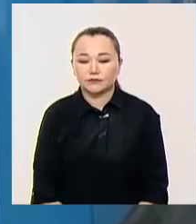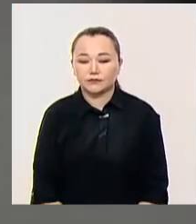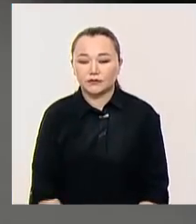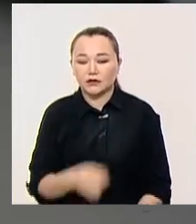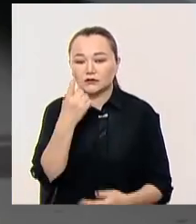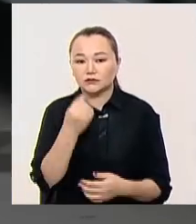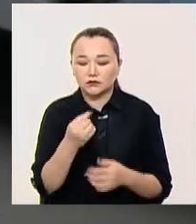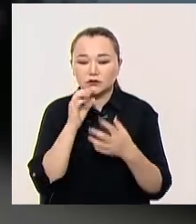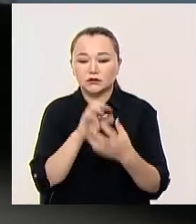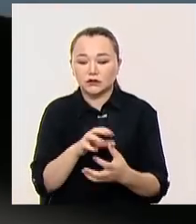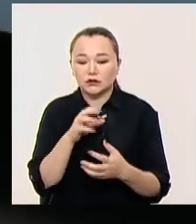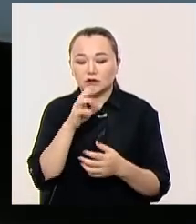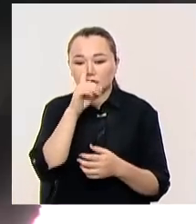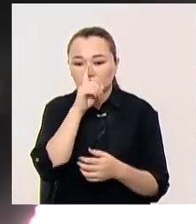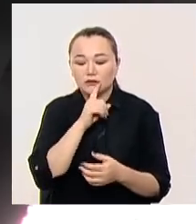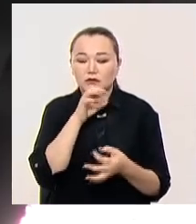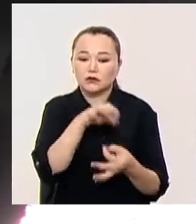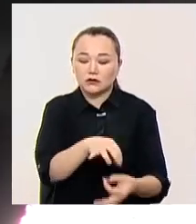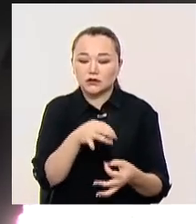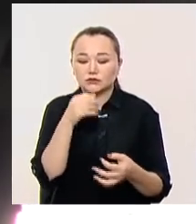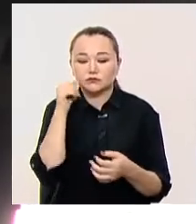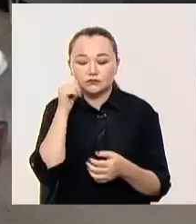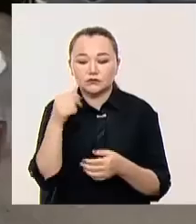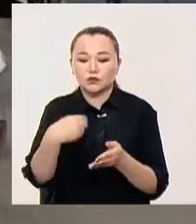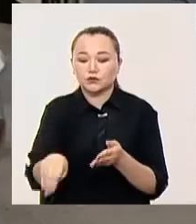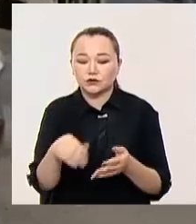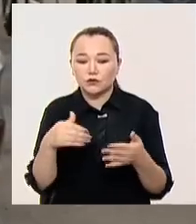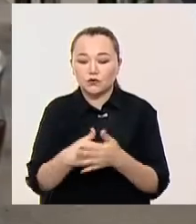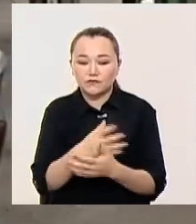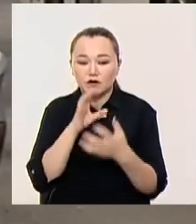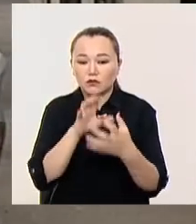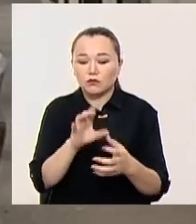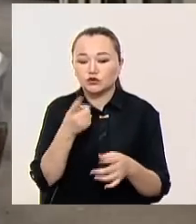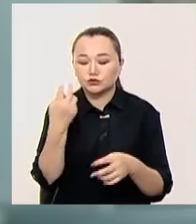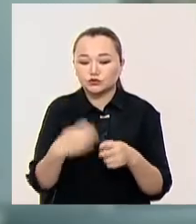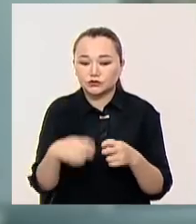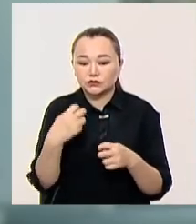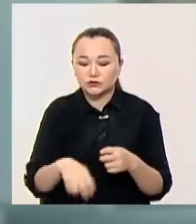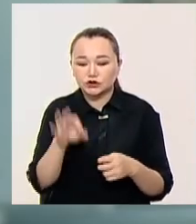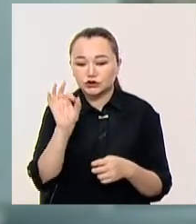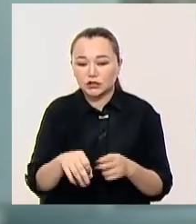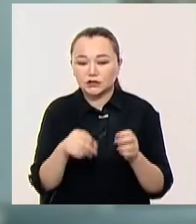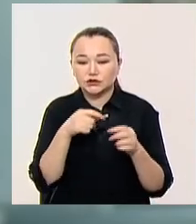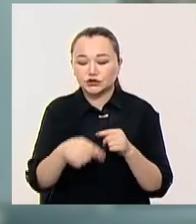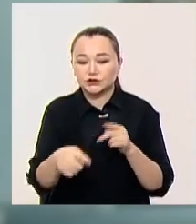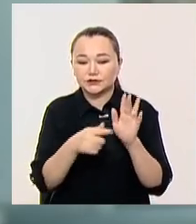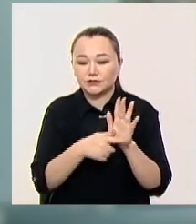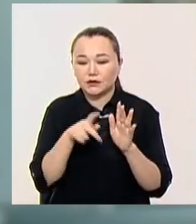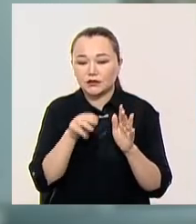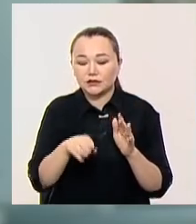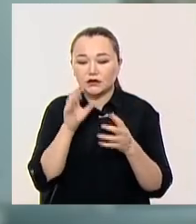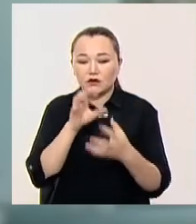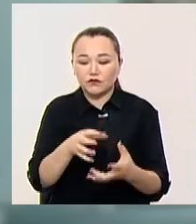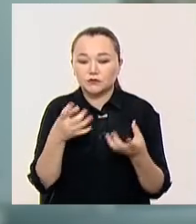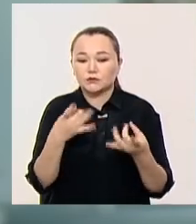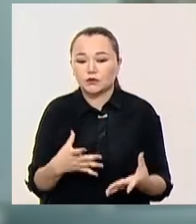Bir gün jürse aylap turama. Bıldırgan alıngan jaŋa koğamdık kölükter nege buzula beret? Kechene 7 yıl, естественно, эти автобусы